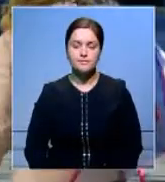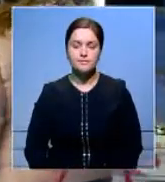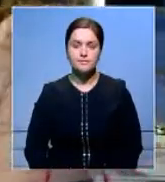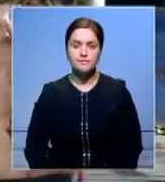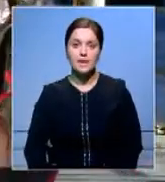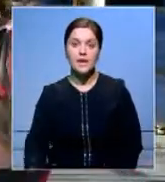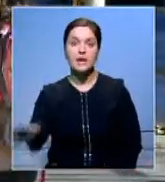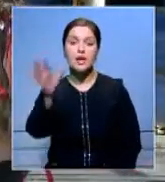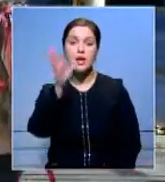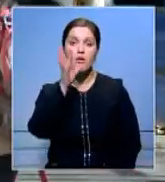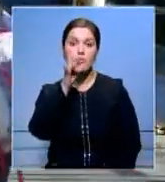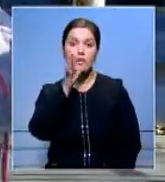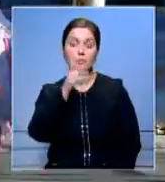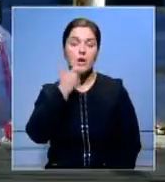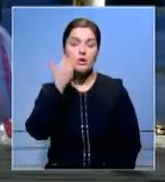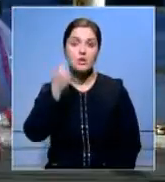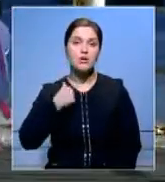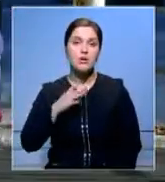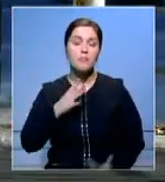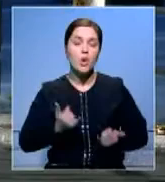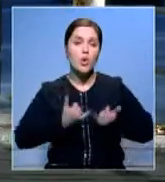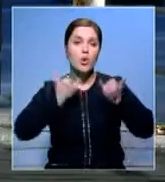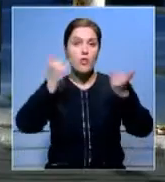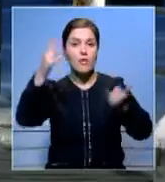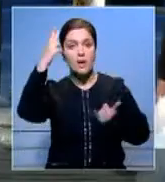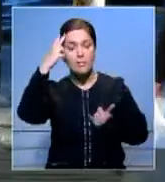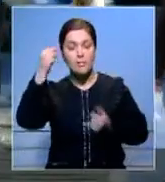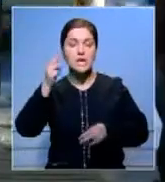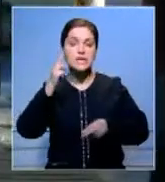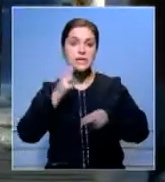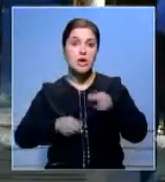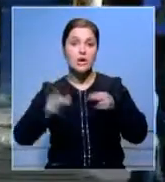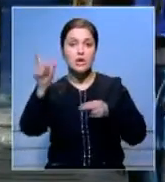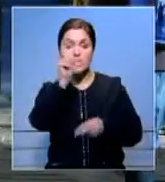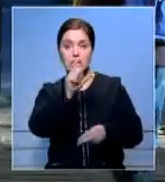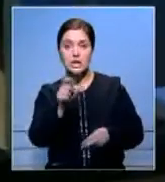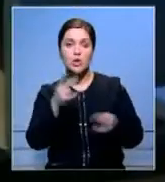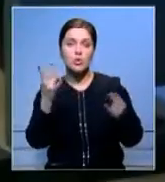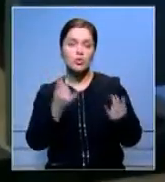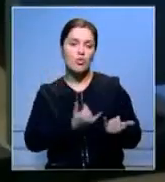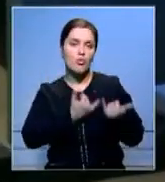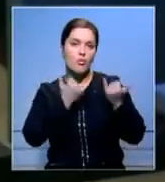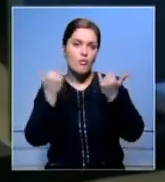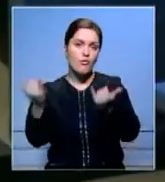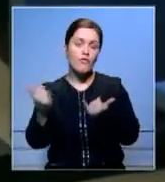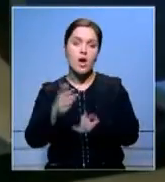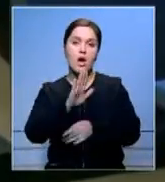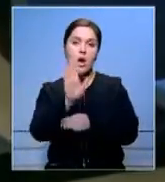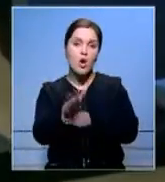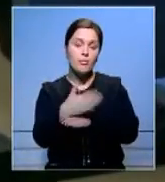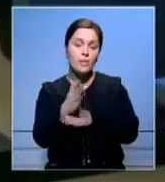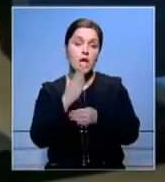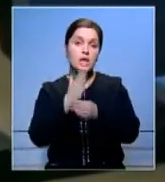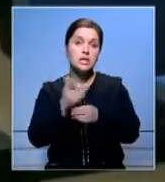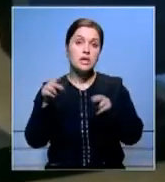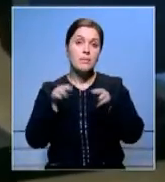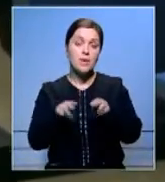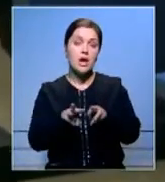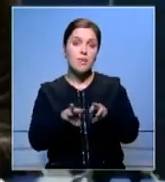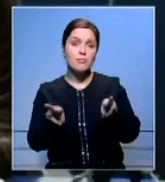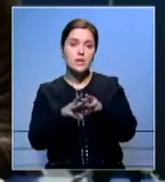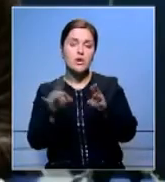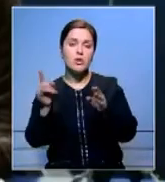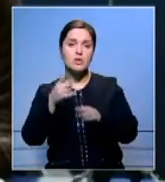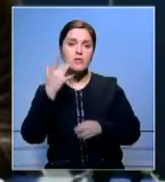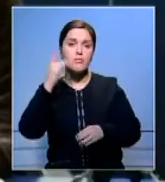Время, когда мы снимали в Брюсселе шляпу, закончилось. Италия заслуживает уважения. Премьер-министр Маттео Ренци все чаще повышает